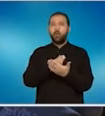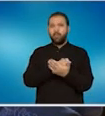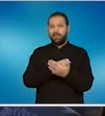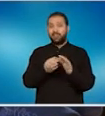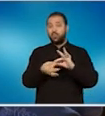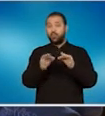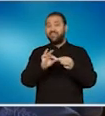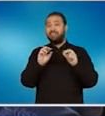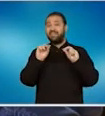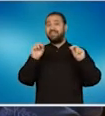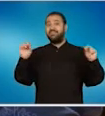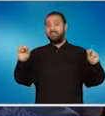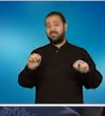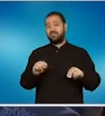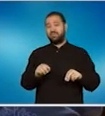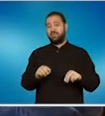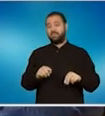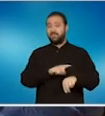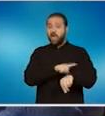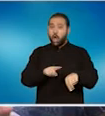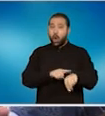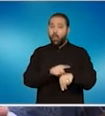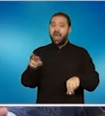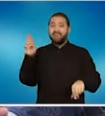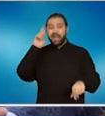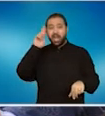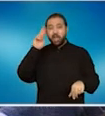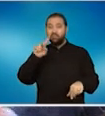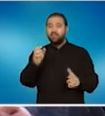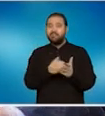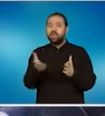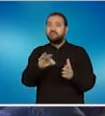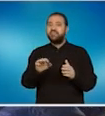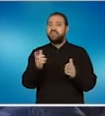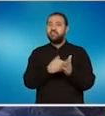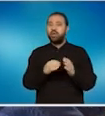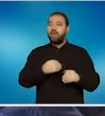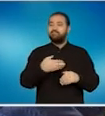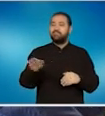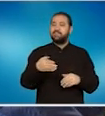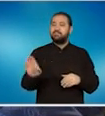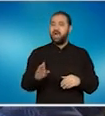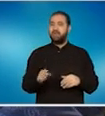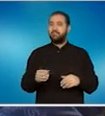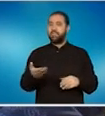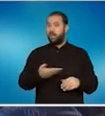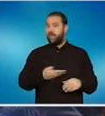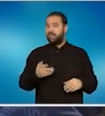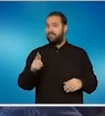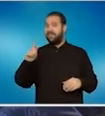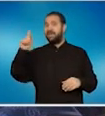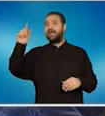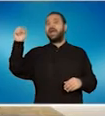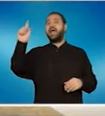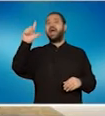Predica, cateheză, ora de religie, toate astea nu trebuia să mai existe. Trebuia să dispară. E, Părintele Galeriu a făcut total pe